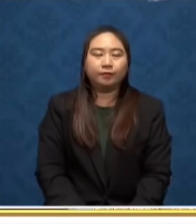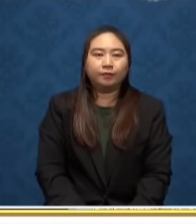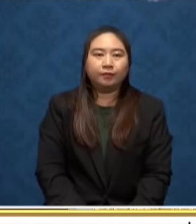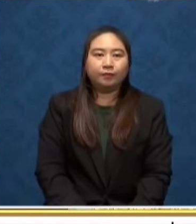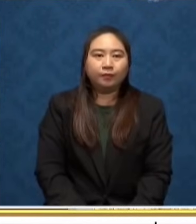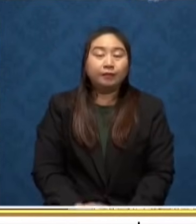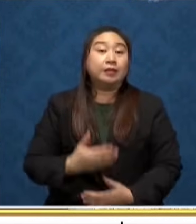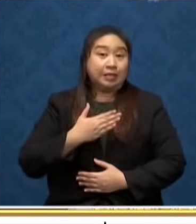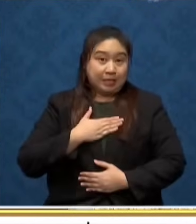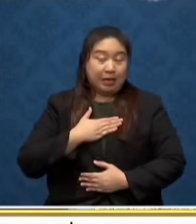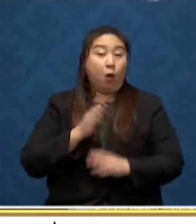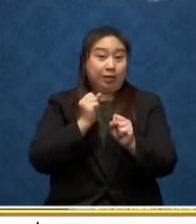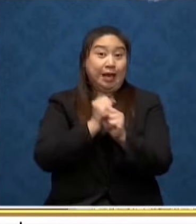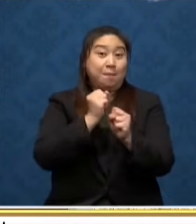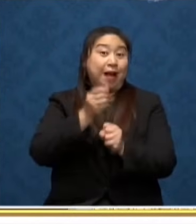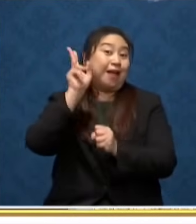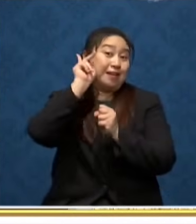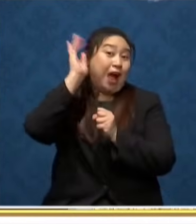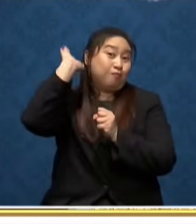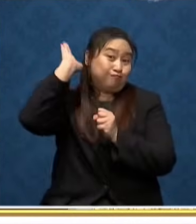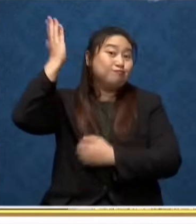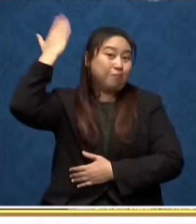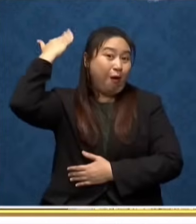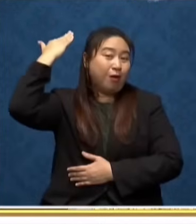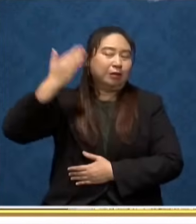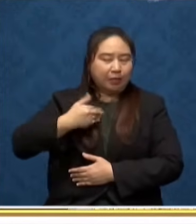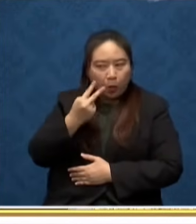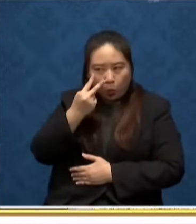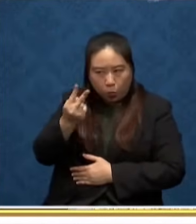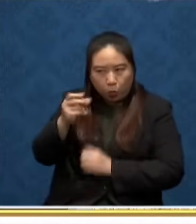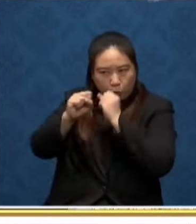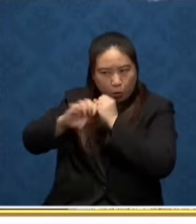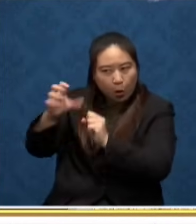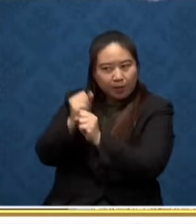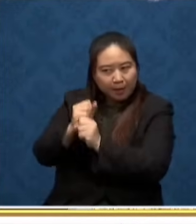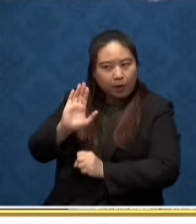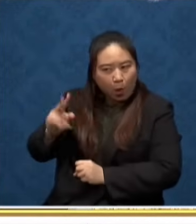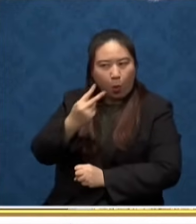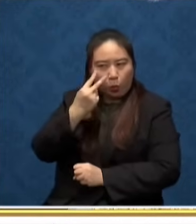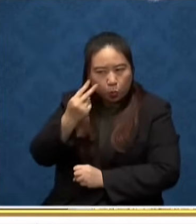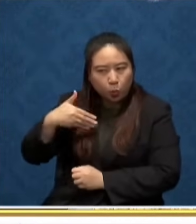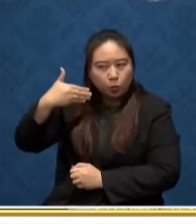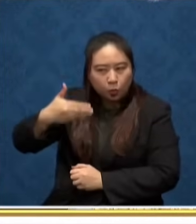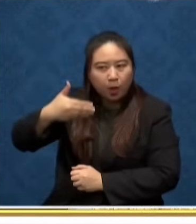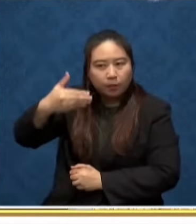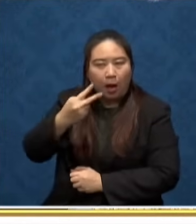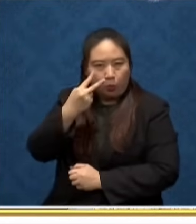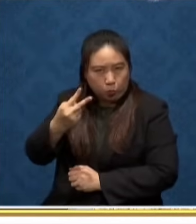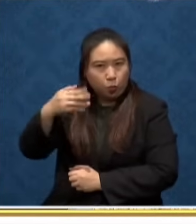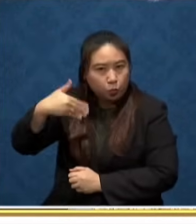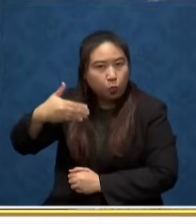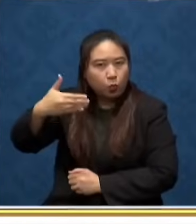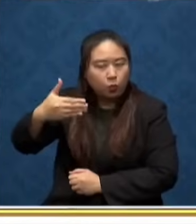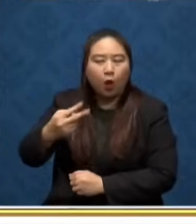ในฐานะอดีตสื่อมวลชนนะคะดิฉันติดตามการทำงานของกสทช.มาโดยตลอดค่ะติดตามว่าเมื่อไหร่ท่านจ